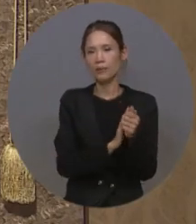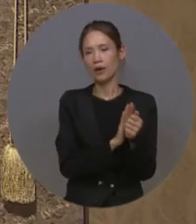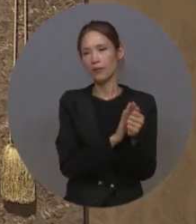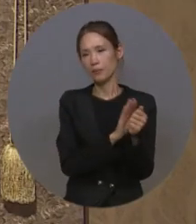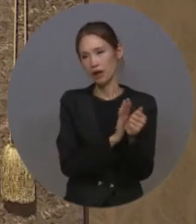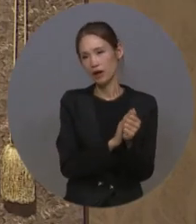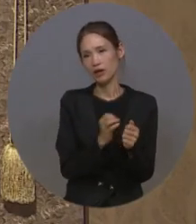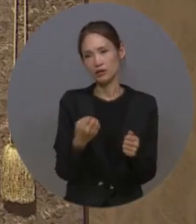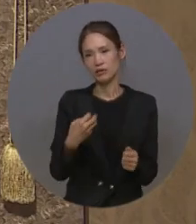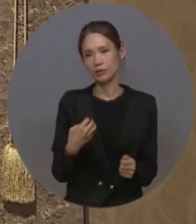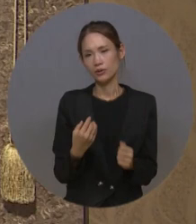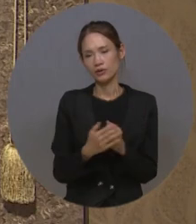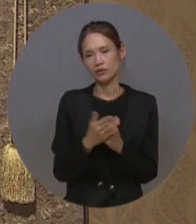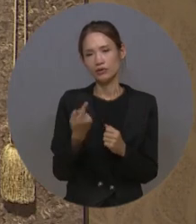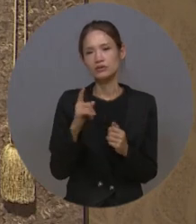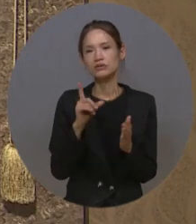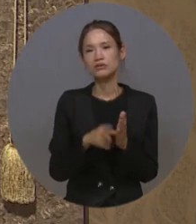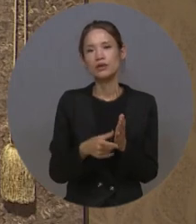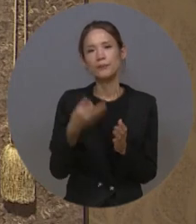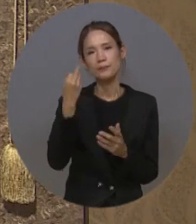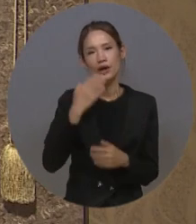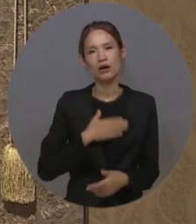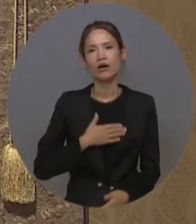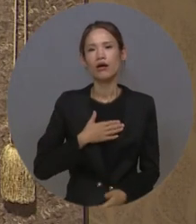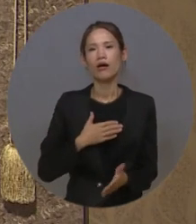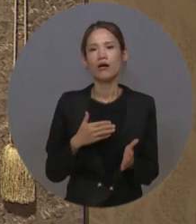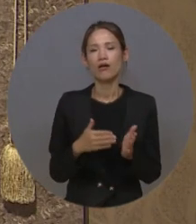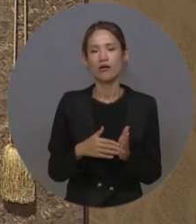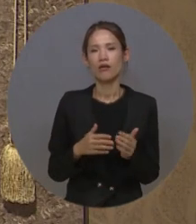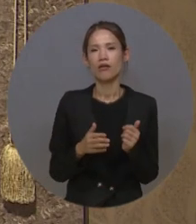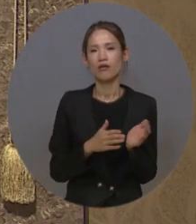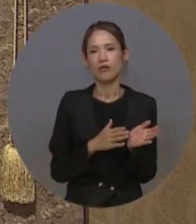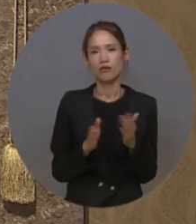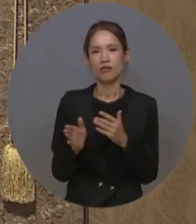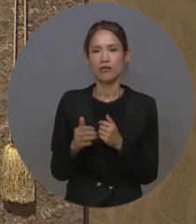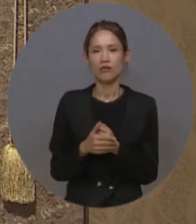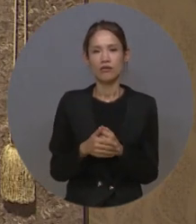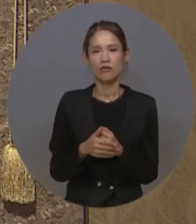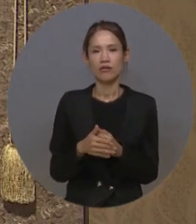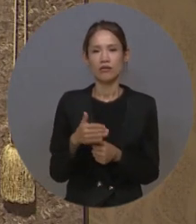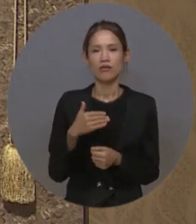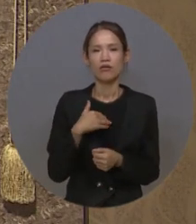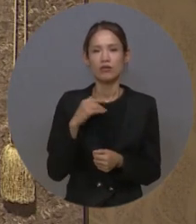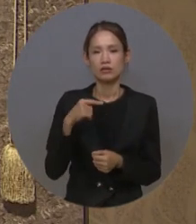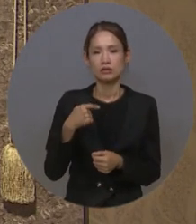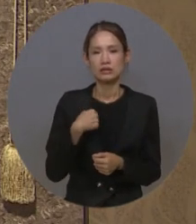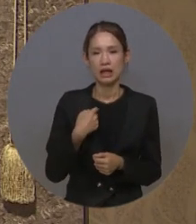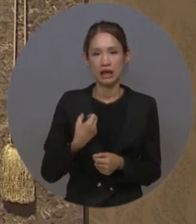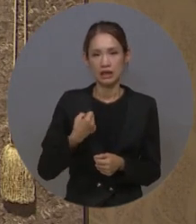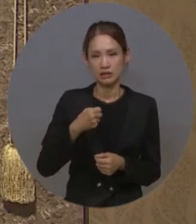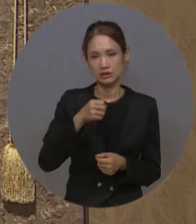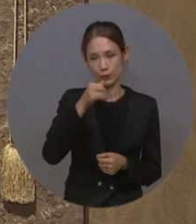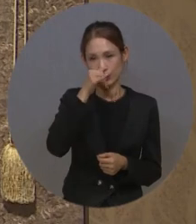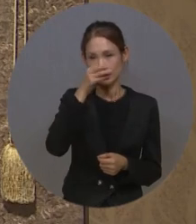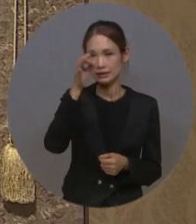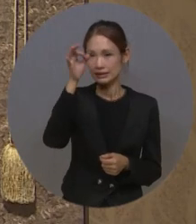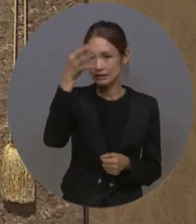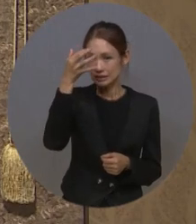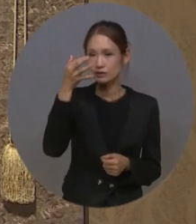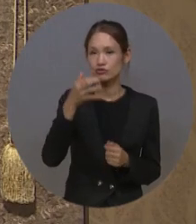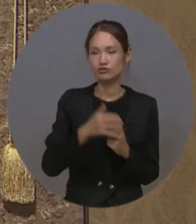거를 그때서 알았어요, 사실. 네. 그래서 이제 제가 갖고 있는 기술로